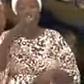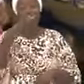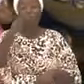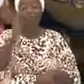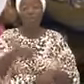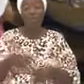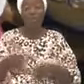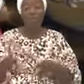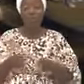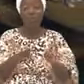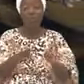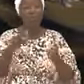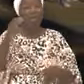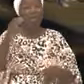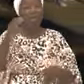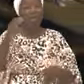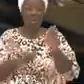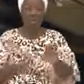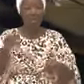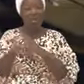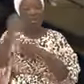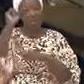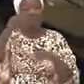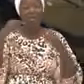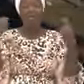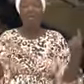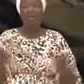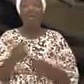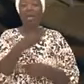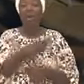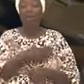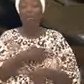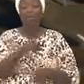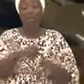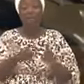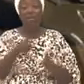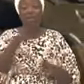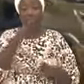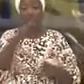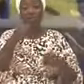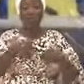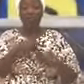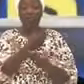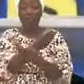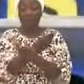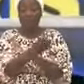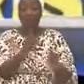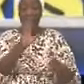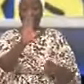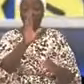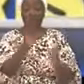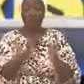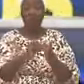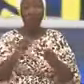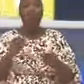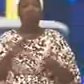mourra dans son iniquité et toi tu sauveras ton âme